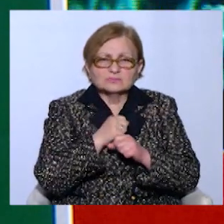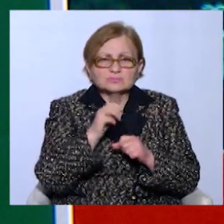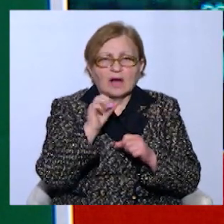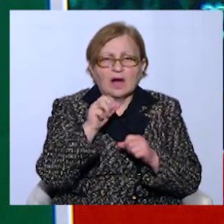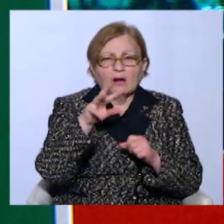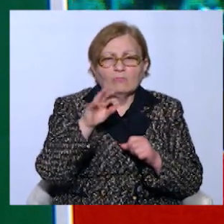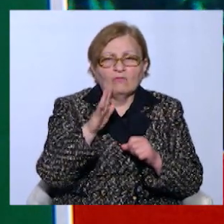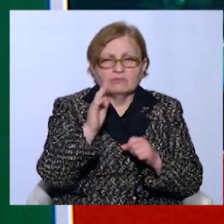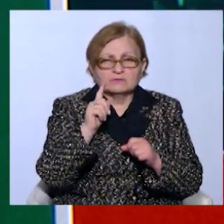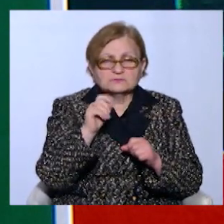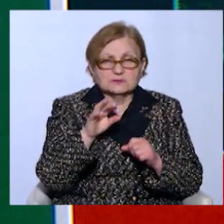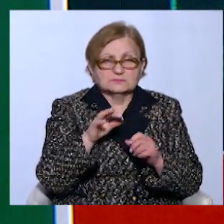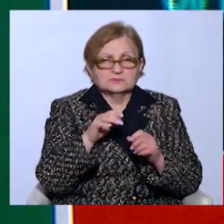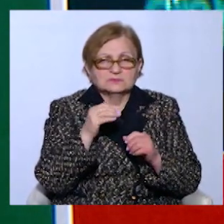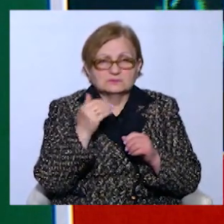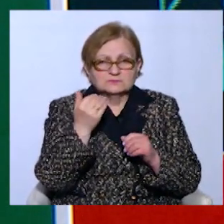მისი